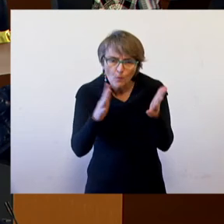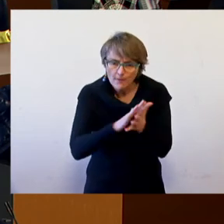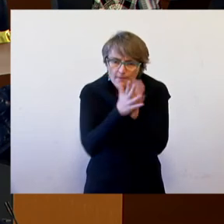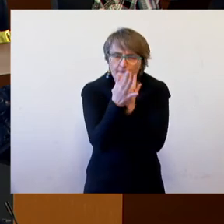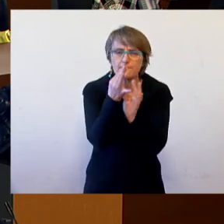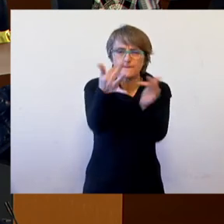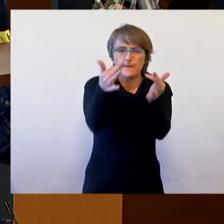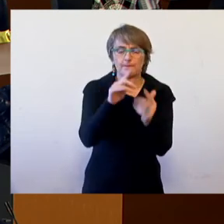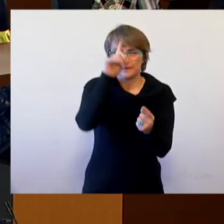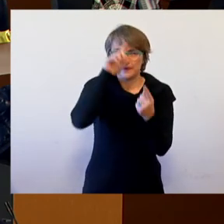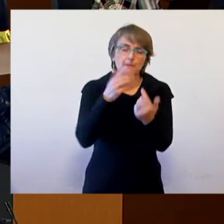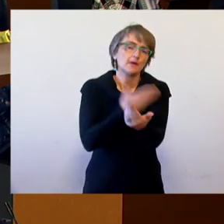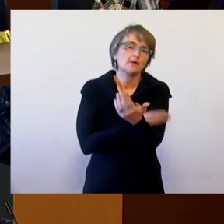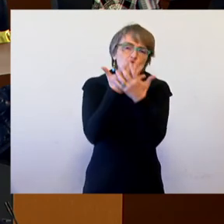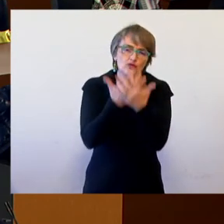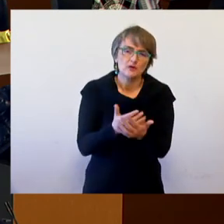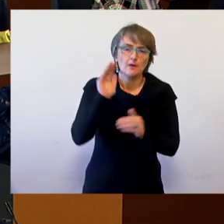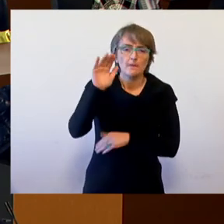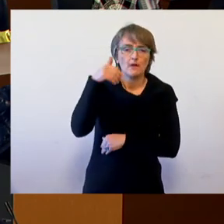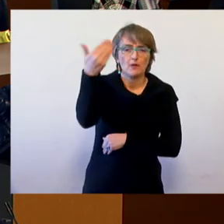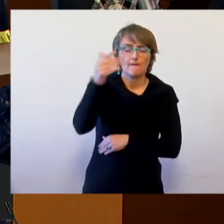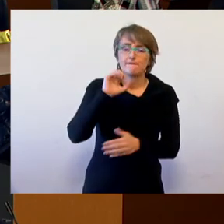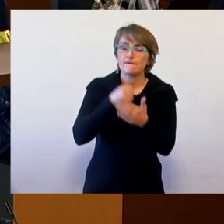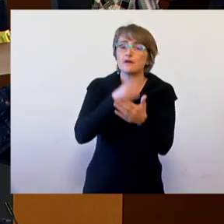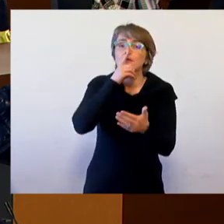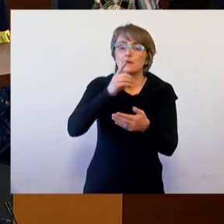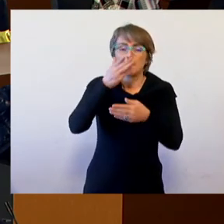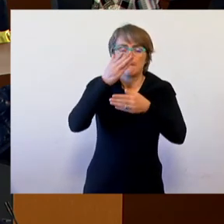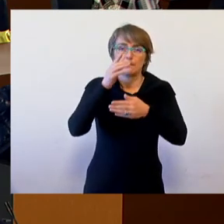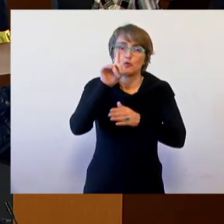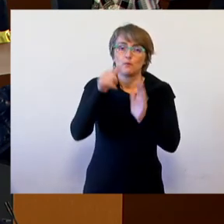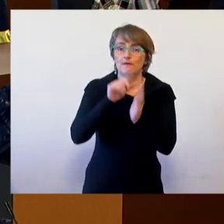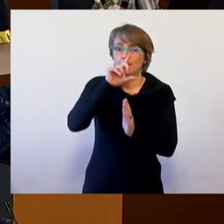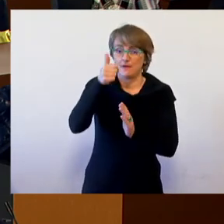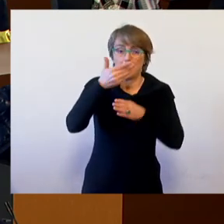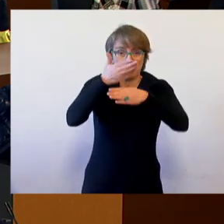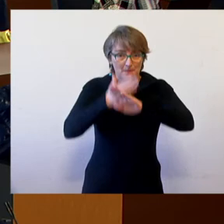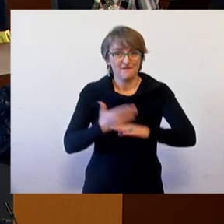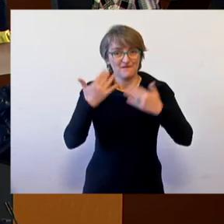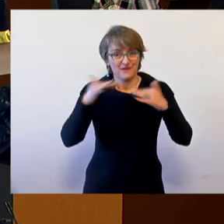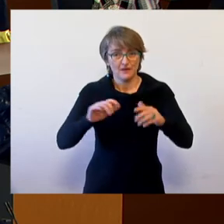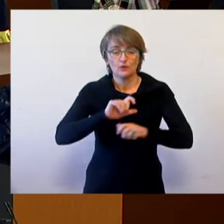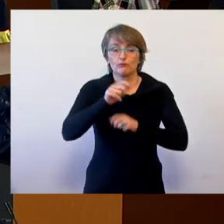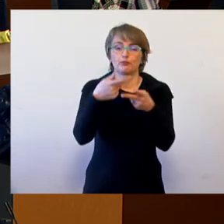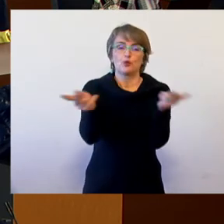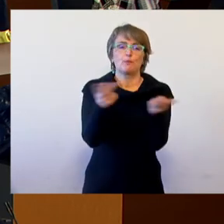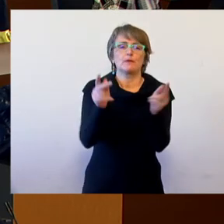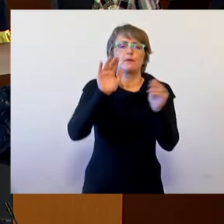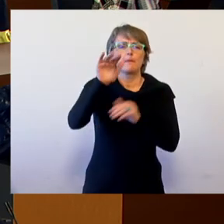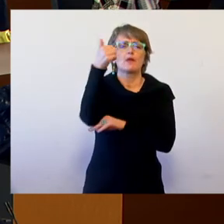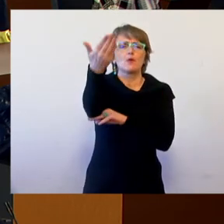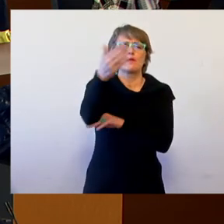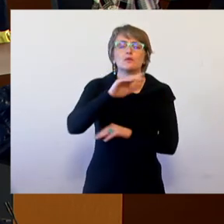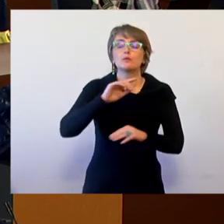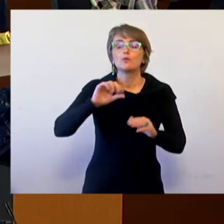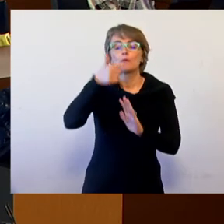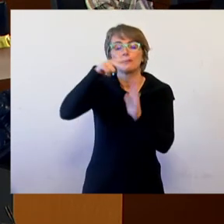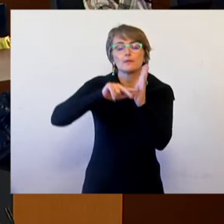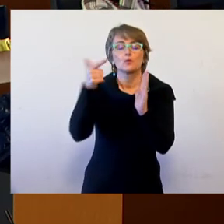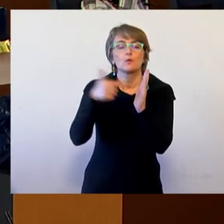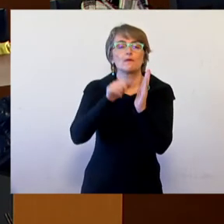rédaction du cahier des charges et l'appel d'offres sera finalisée fin décembre 2021 pour une publication de l'appel d'offres au premier trimestre